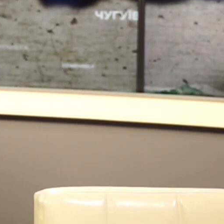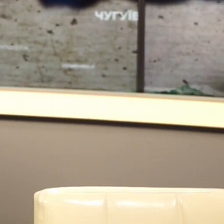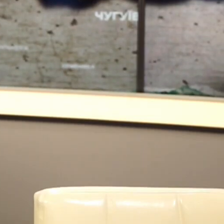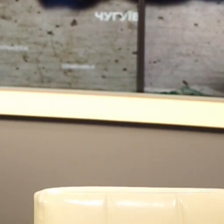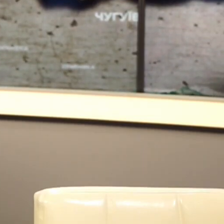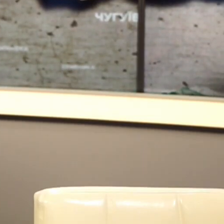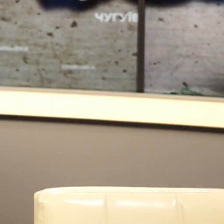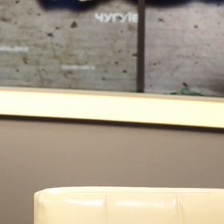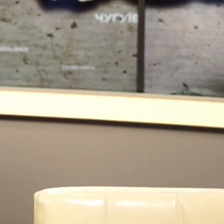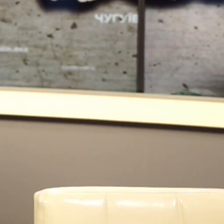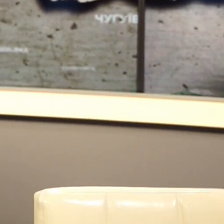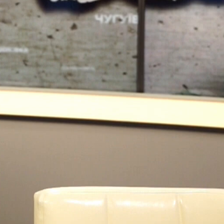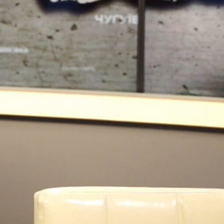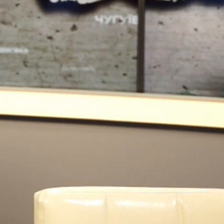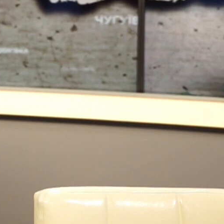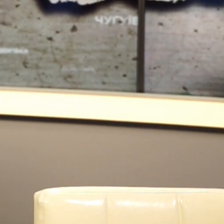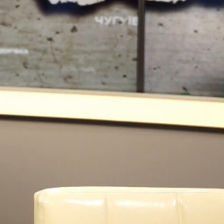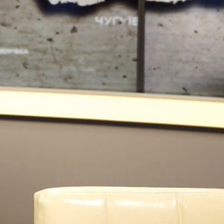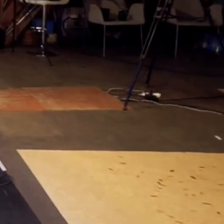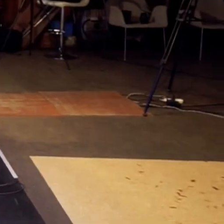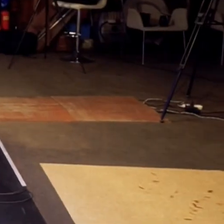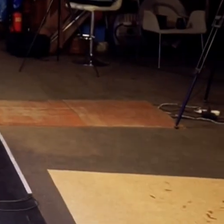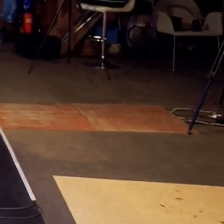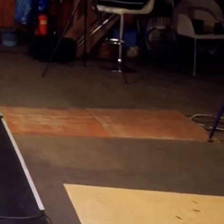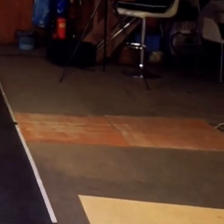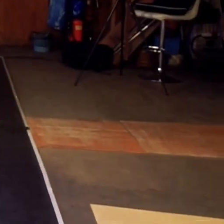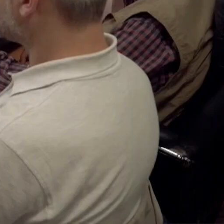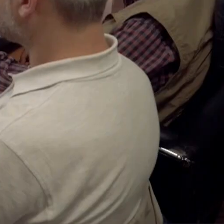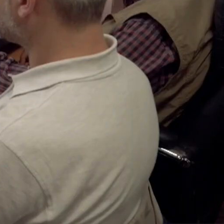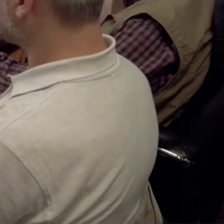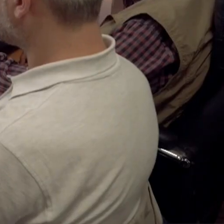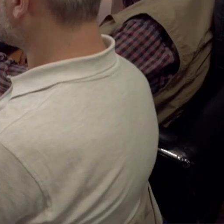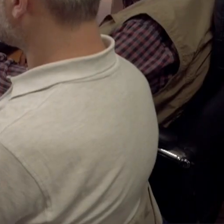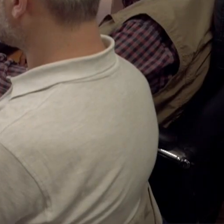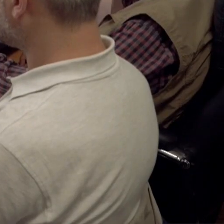Що відбувається на фронті та чим живуть регіони у тилу?